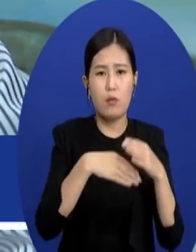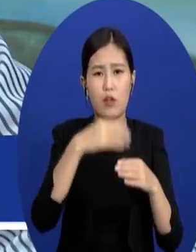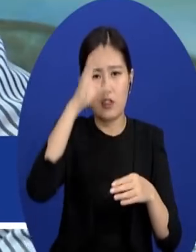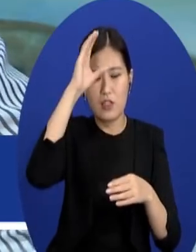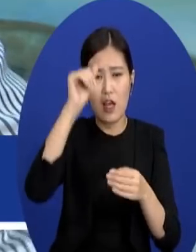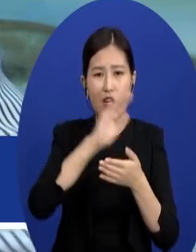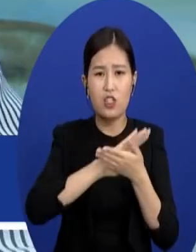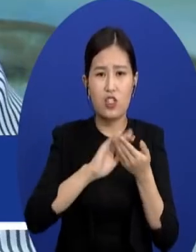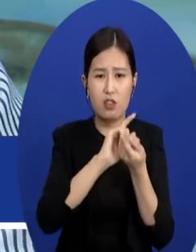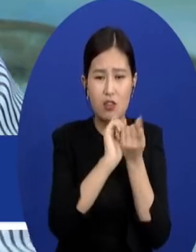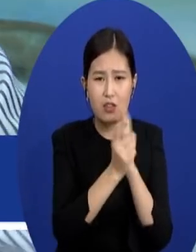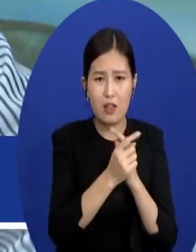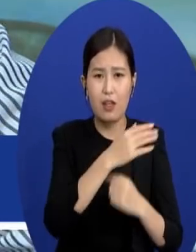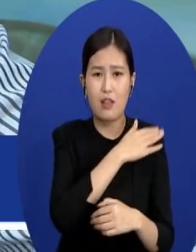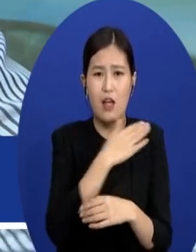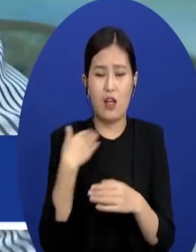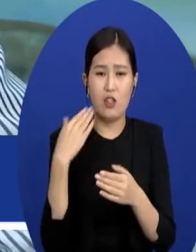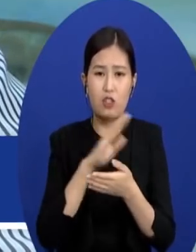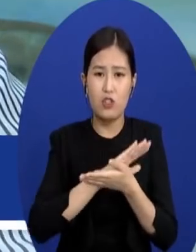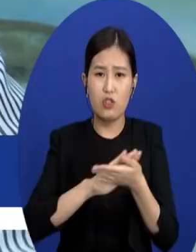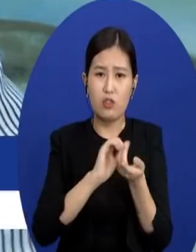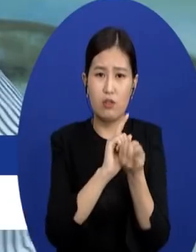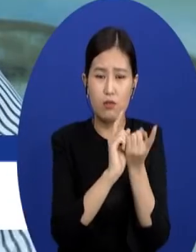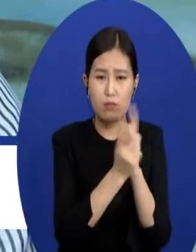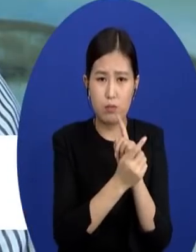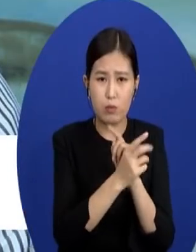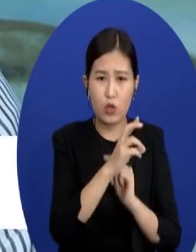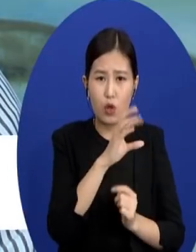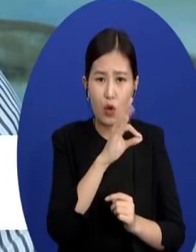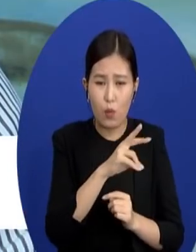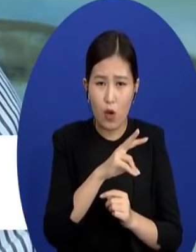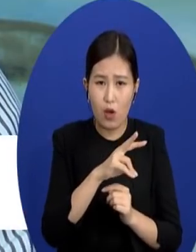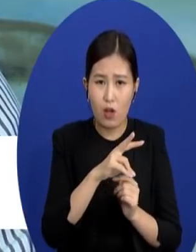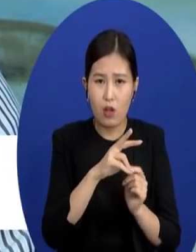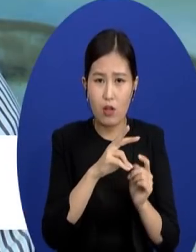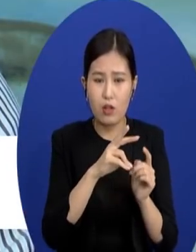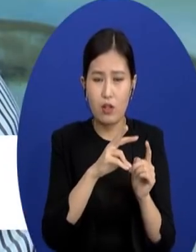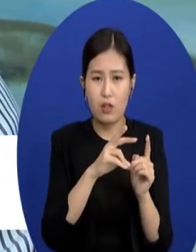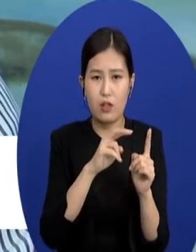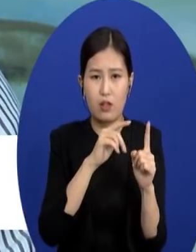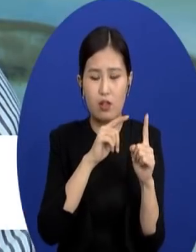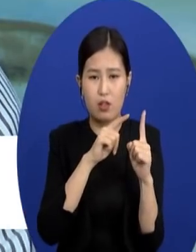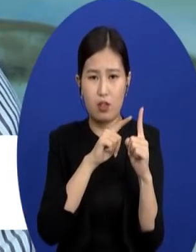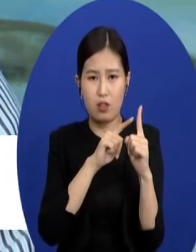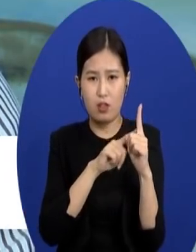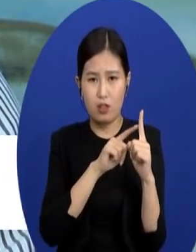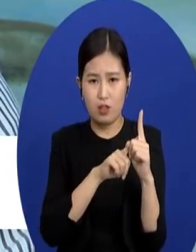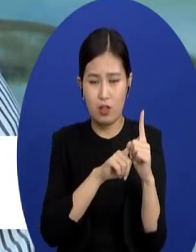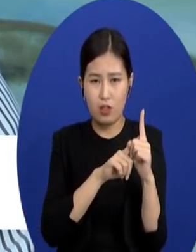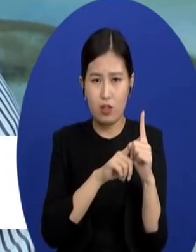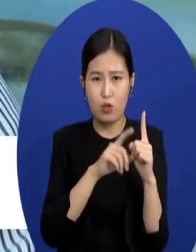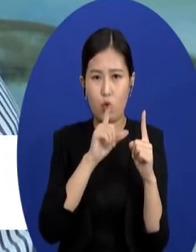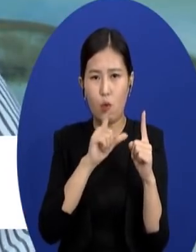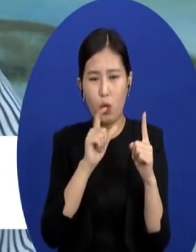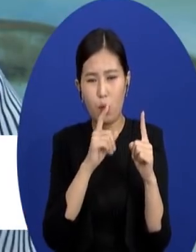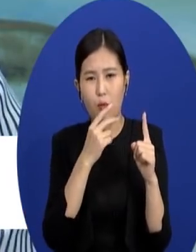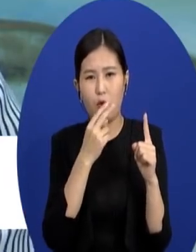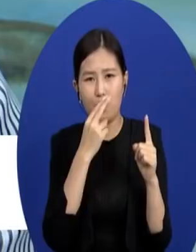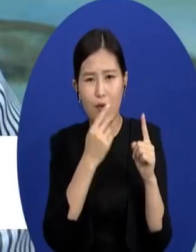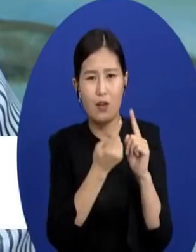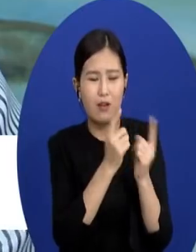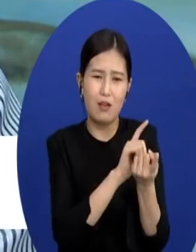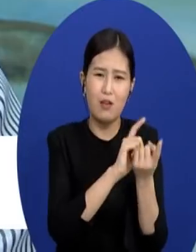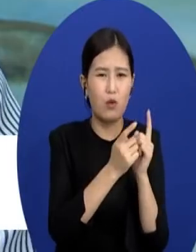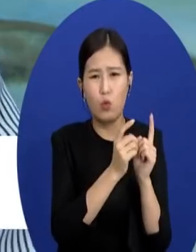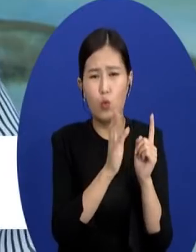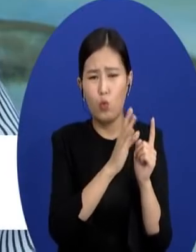өөрчлөгдөх, дарга өөрчлөгдөхөд одоо тэр ажлын байрн дээр одоо тухайн албан хаагчийг холж солихгүй гэд